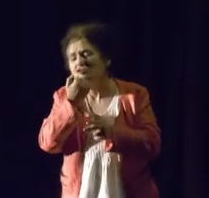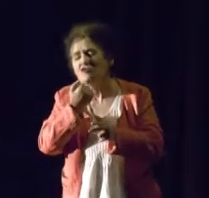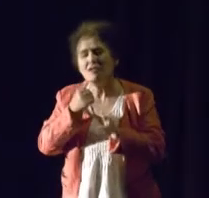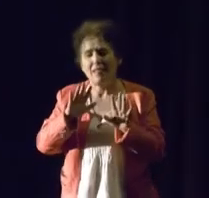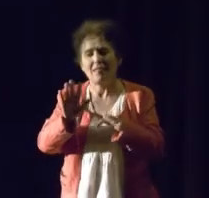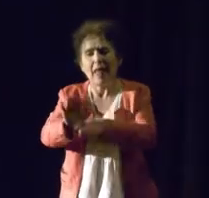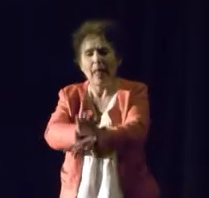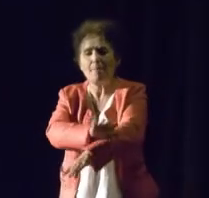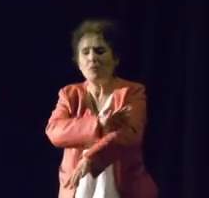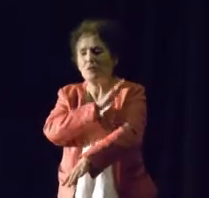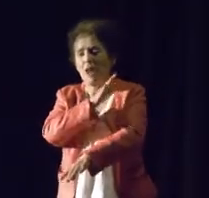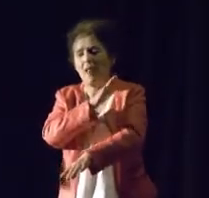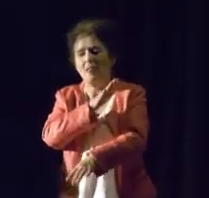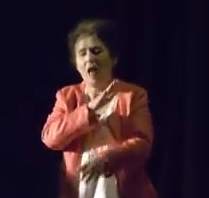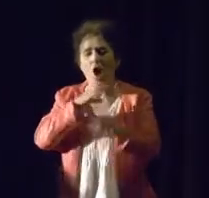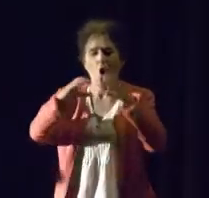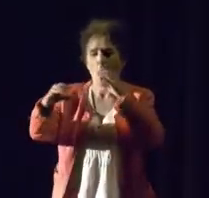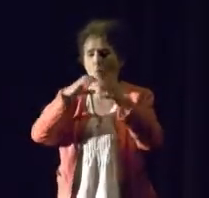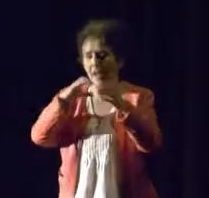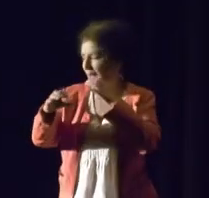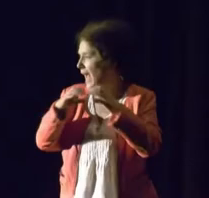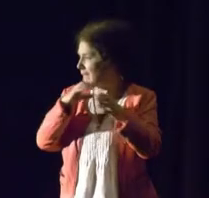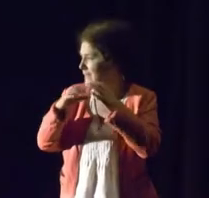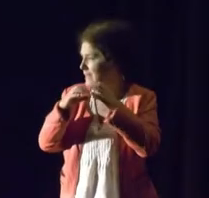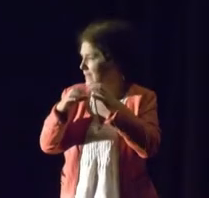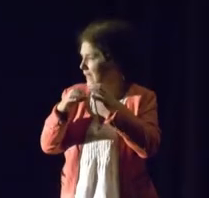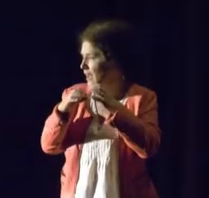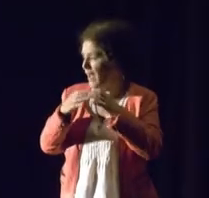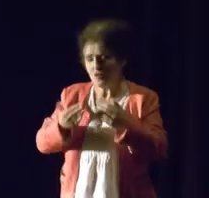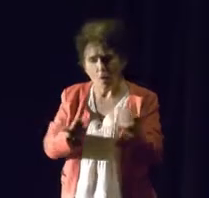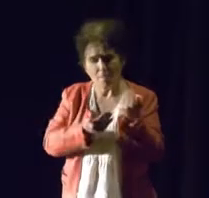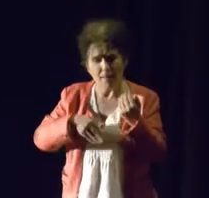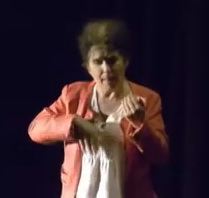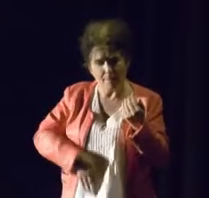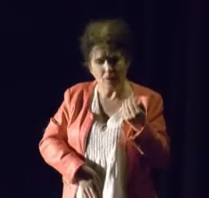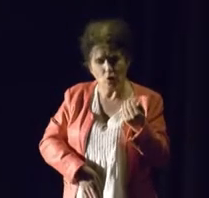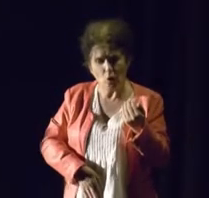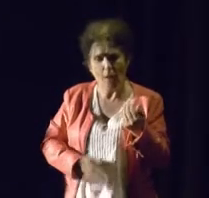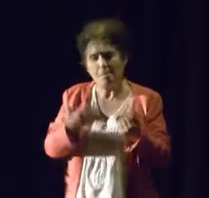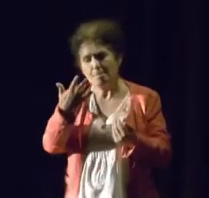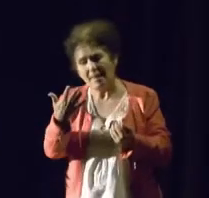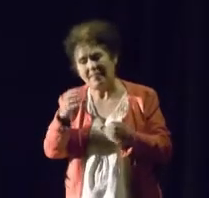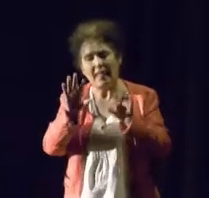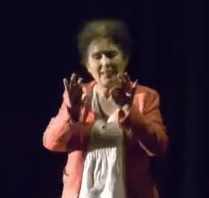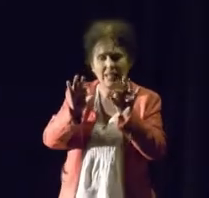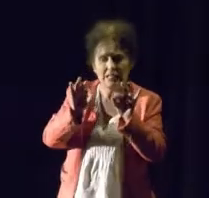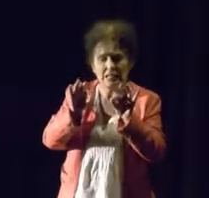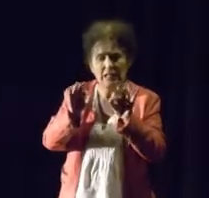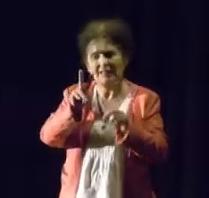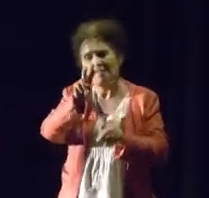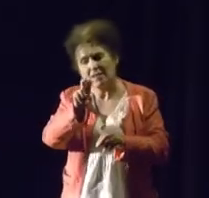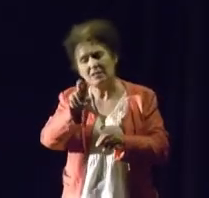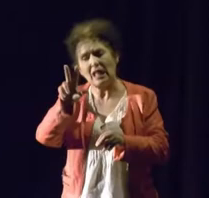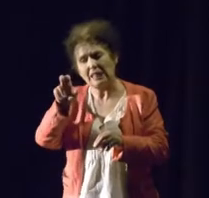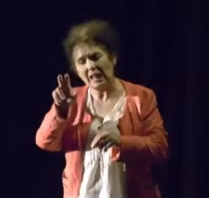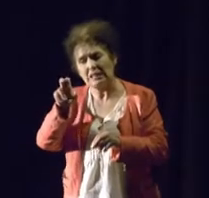некоја емоционална комуникација со фетусот, тоа е со тие 5, 10, 15, 200,